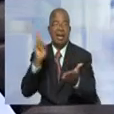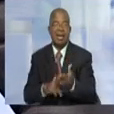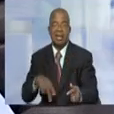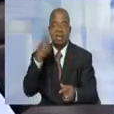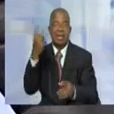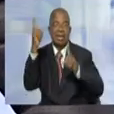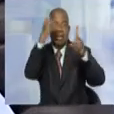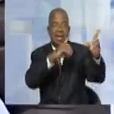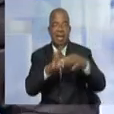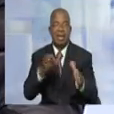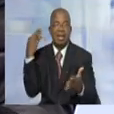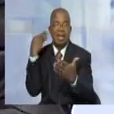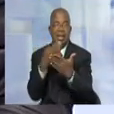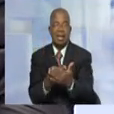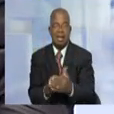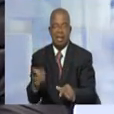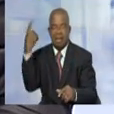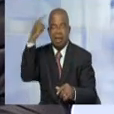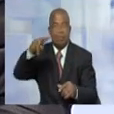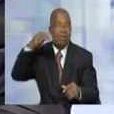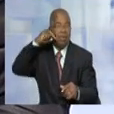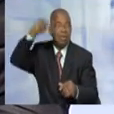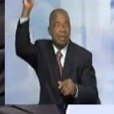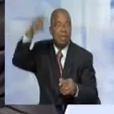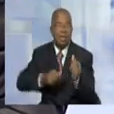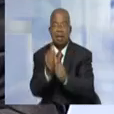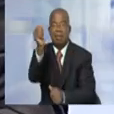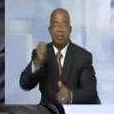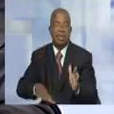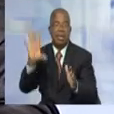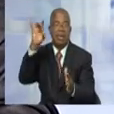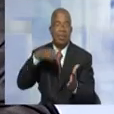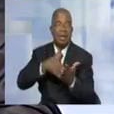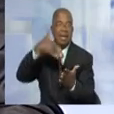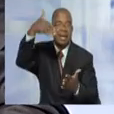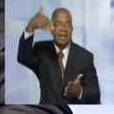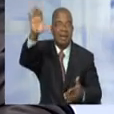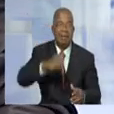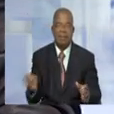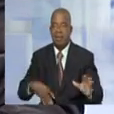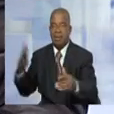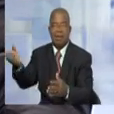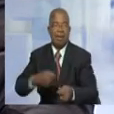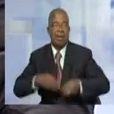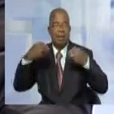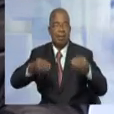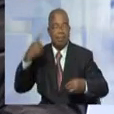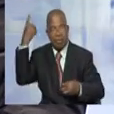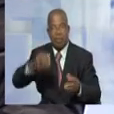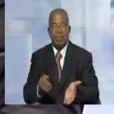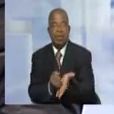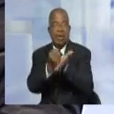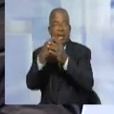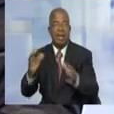financement de projets au profit du Niger. Plus de 8 milliards de francs CFA vont être dégagés pour financer des projets